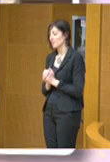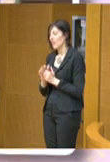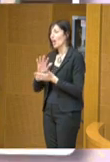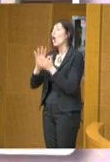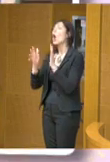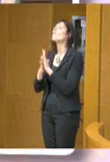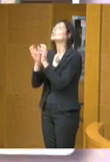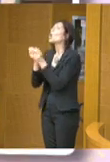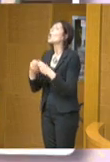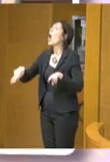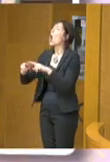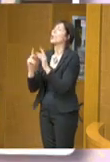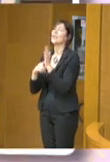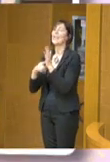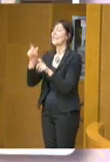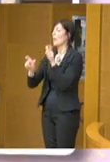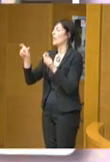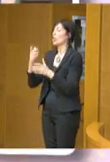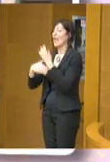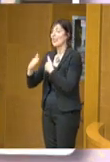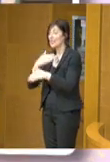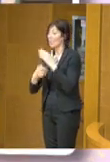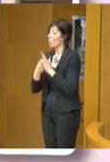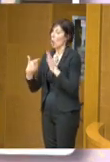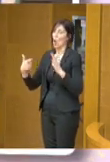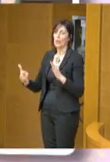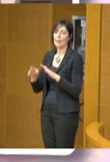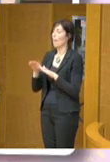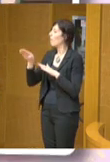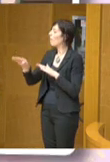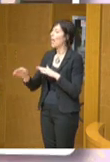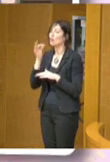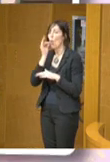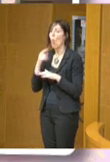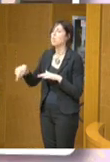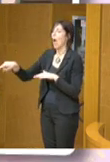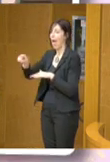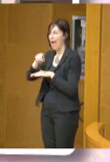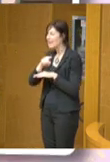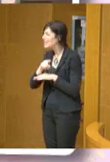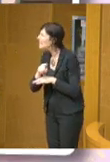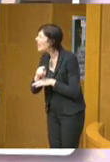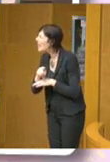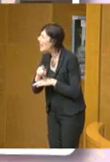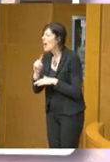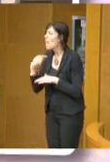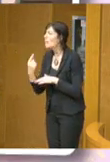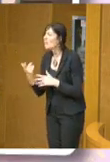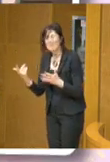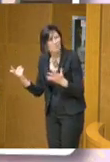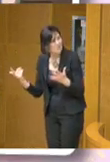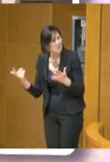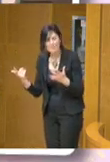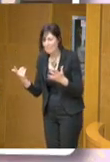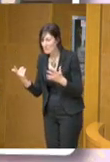La convenzione dell'ONU sui diritti delle persone con disabilità è un importantissimo passo per l'umanità verso un ideale di uguaglianza nei confronti di tutti,